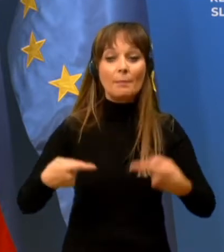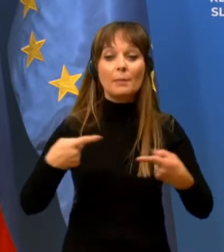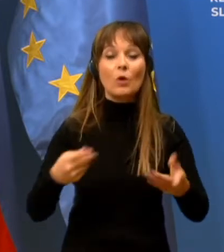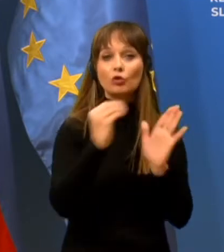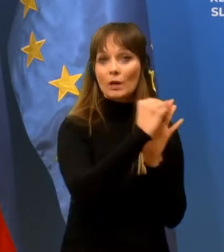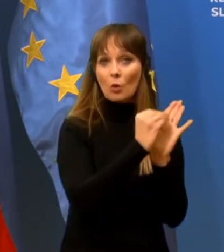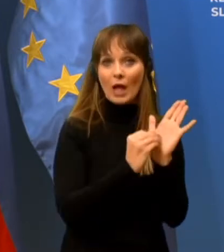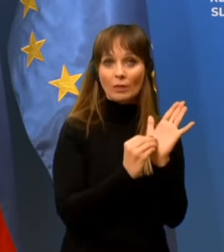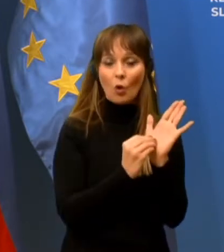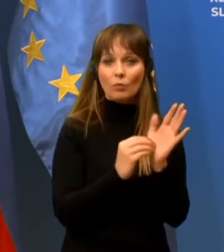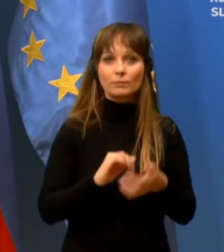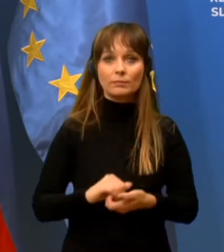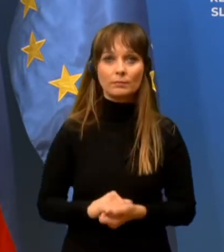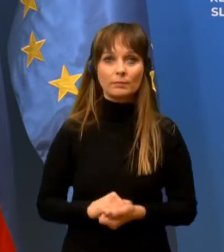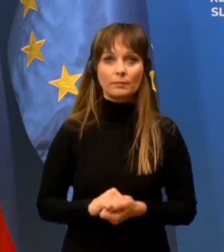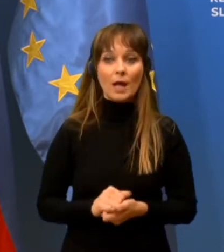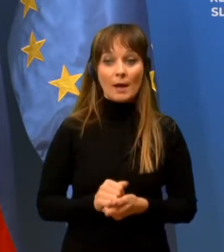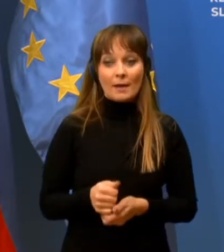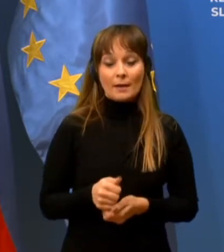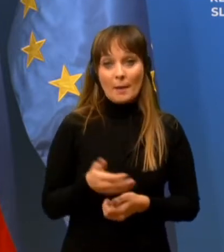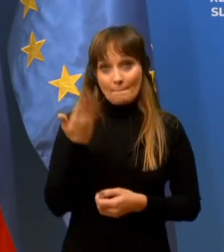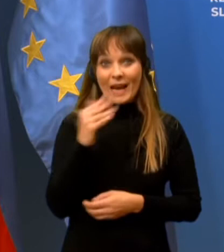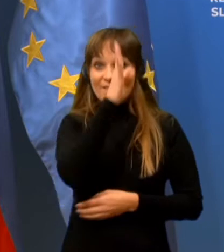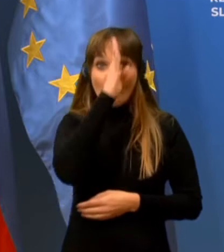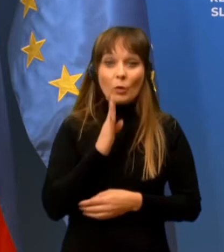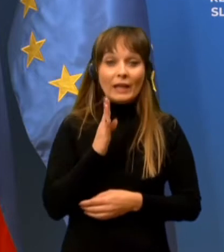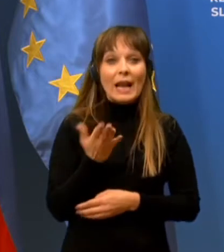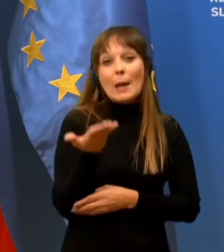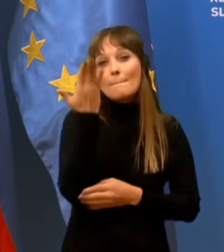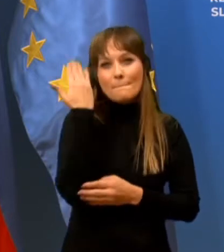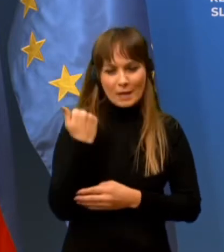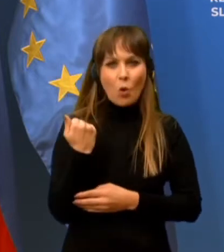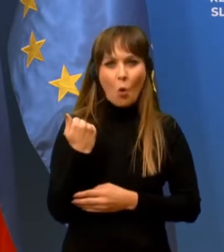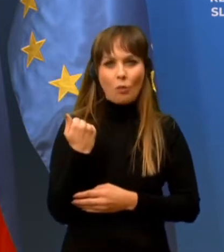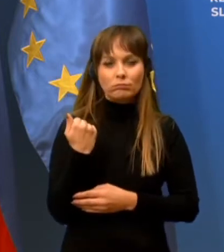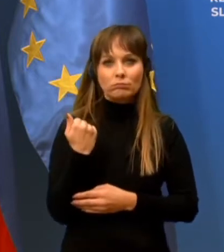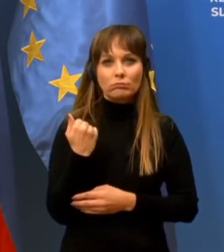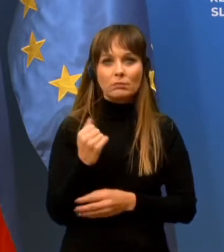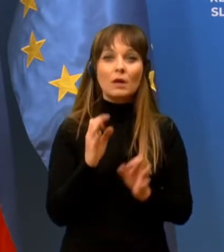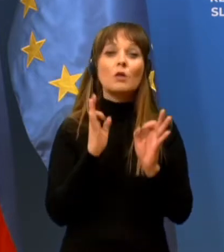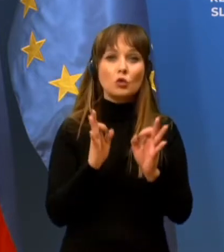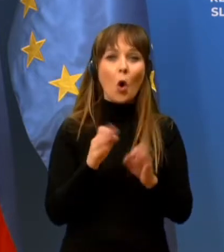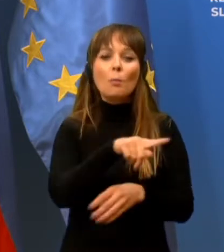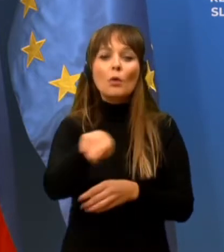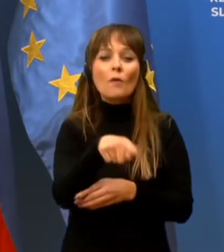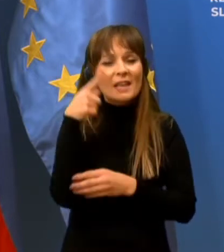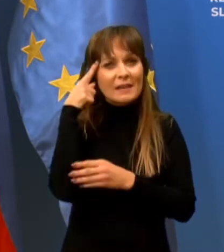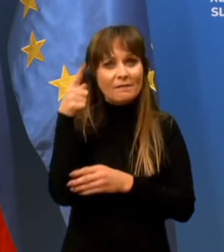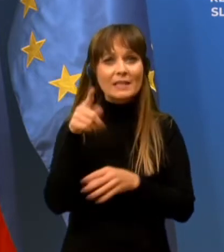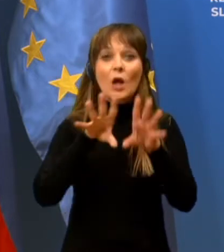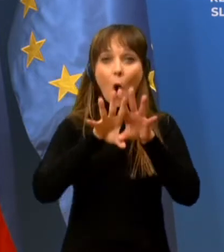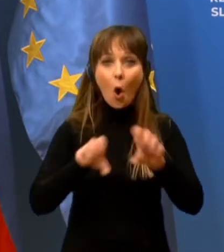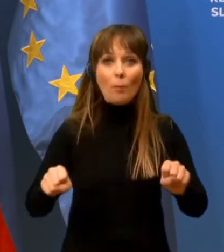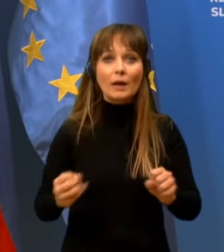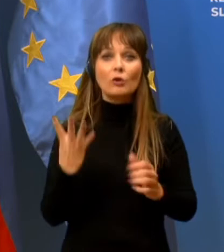podatkov. V ponedeljek je bilo, kot zagotovo dobro veste,